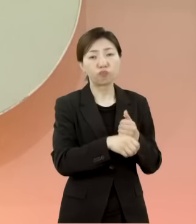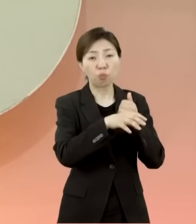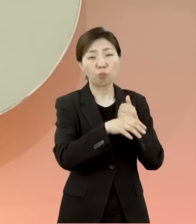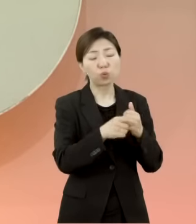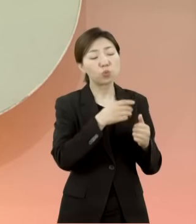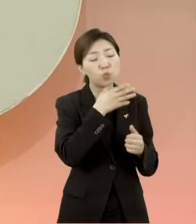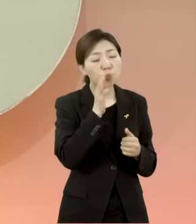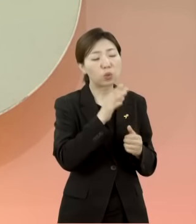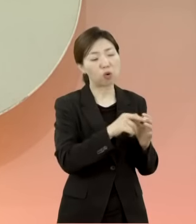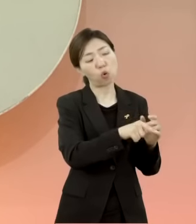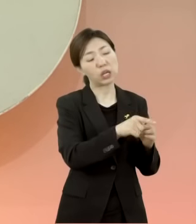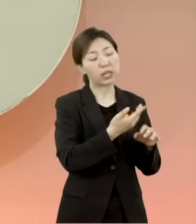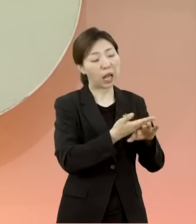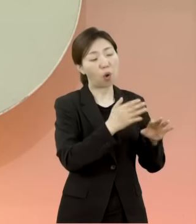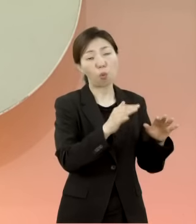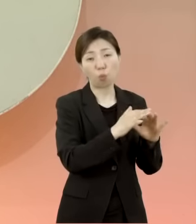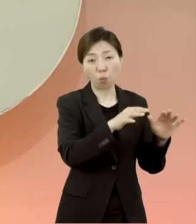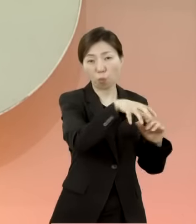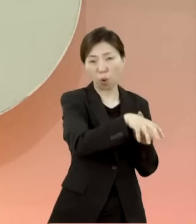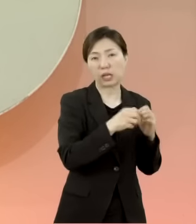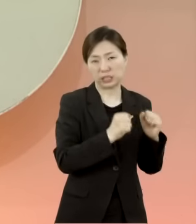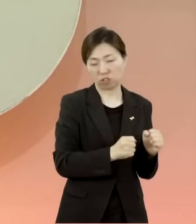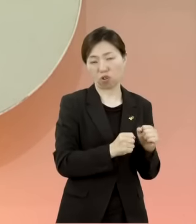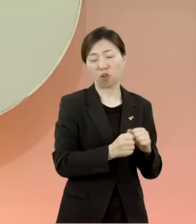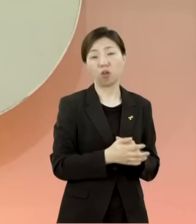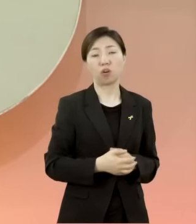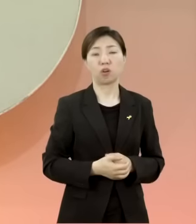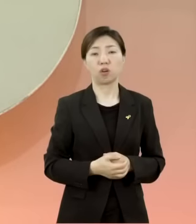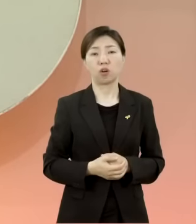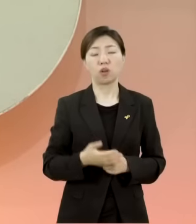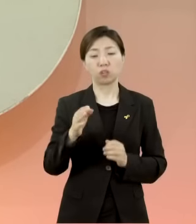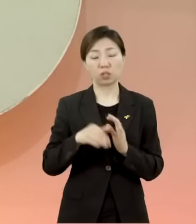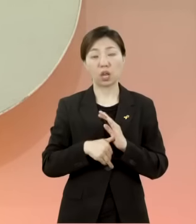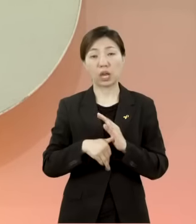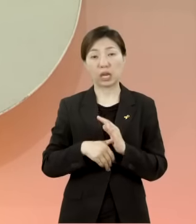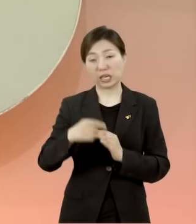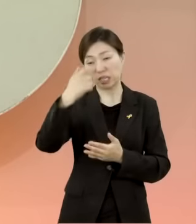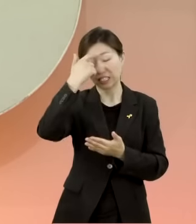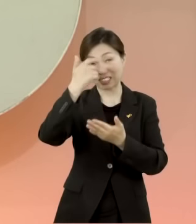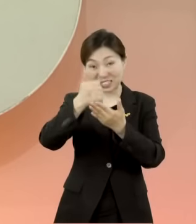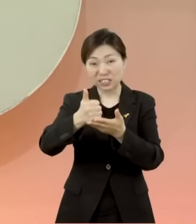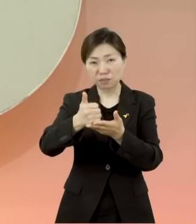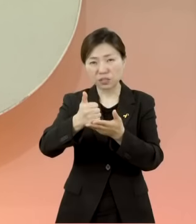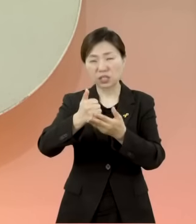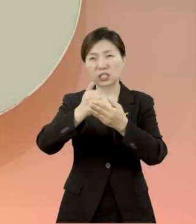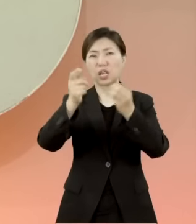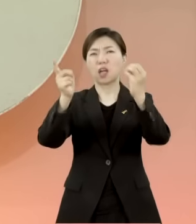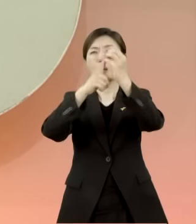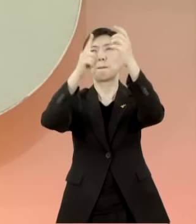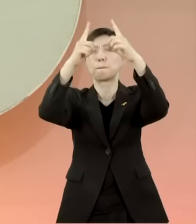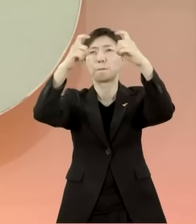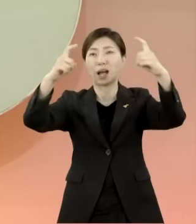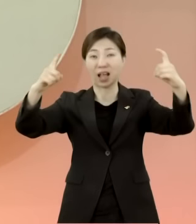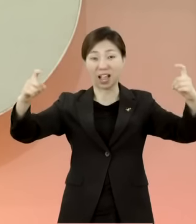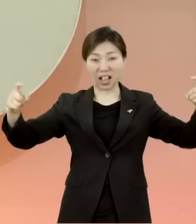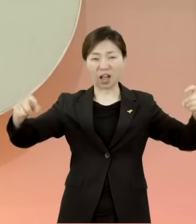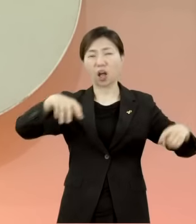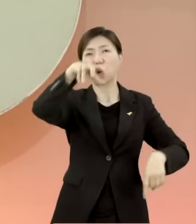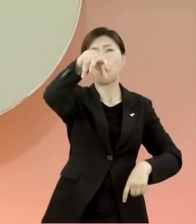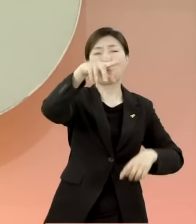공양간에 계셨겠죠 그래서 이제 스님이 그때 어 법당에